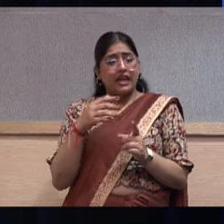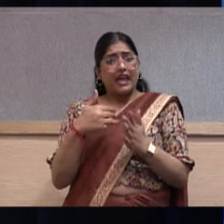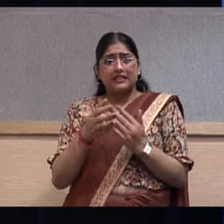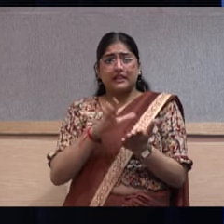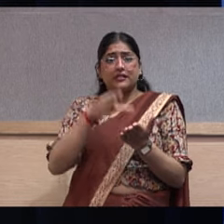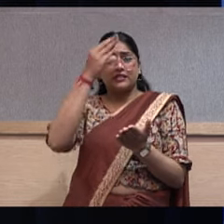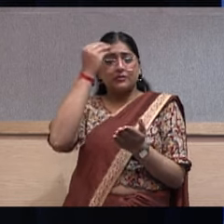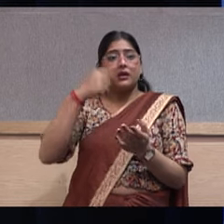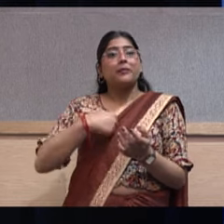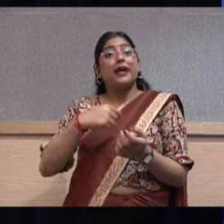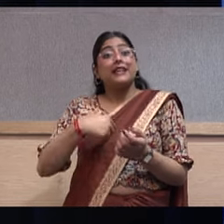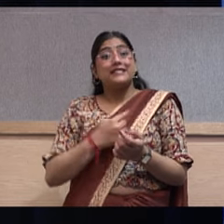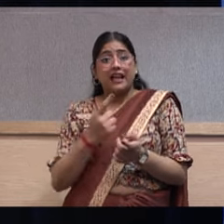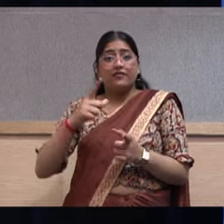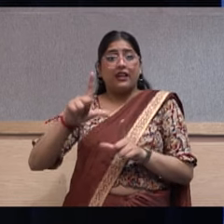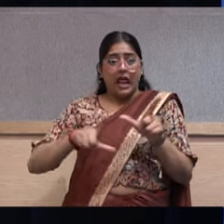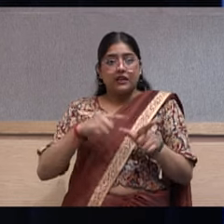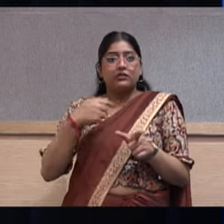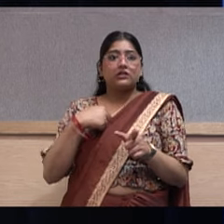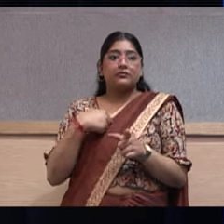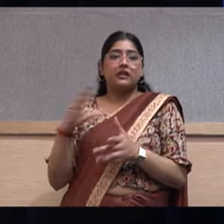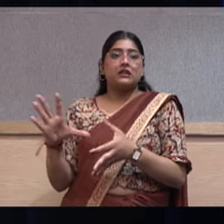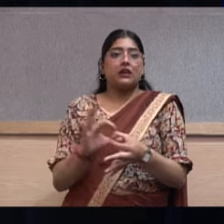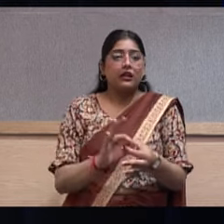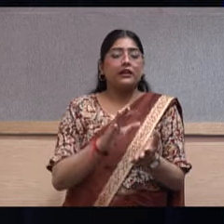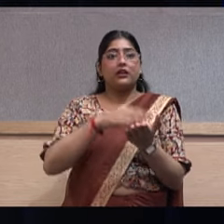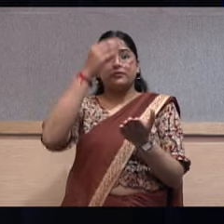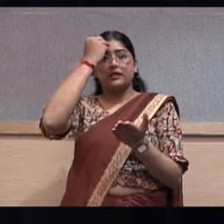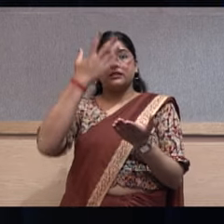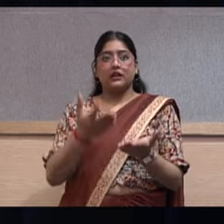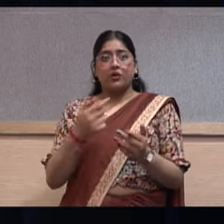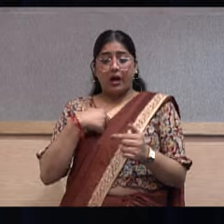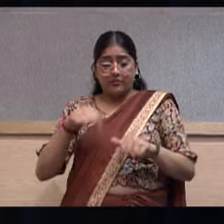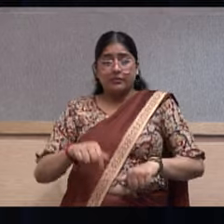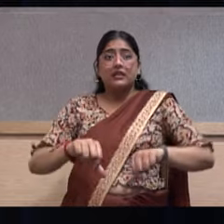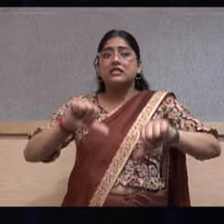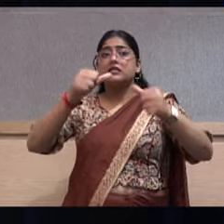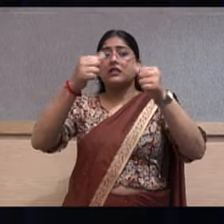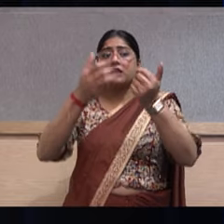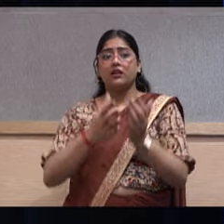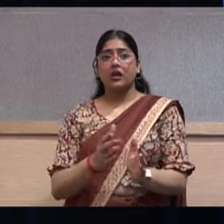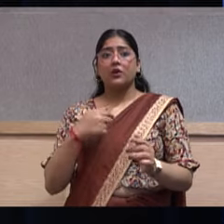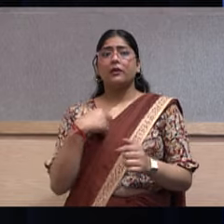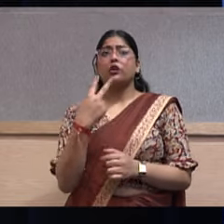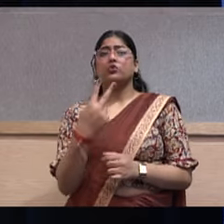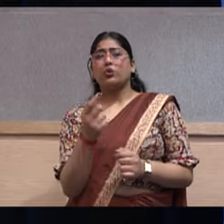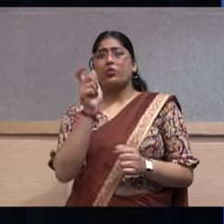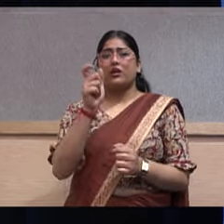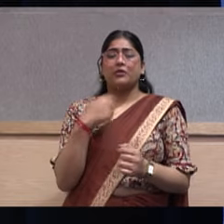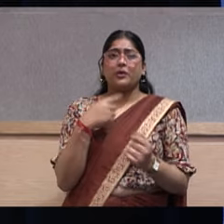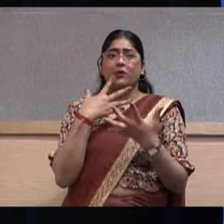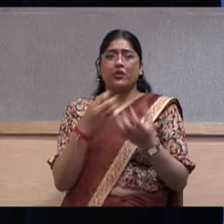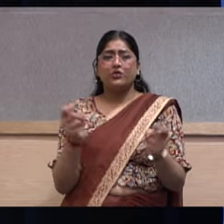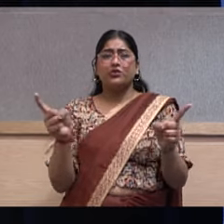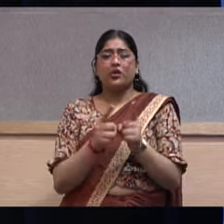पढ़ के ही बनी मैं आज खुद को जितना लायक बना पाया हूं आपके सामने दो शब्द कह पा रहा हूं उसकी